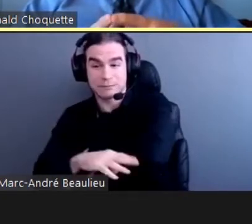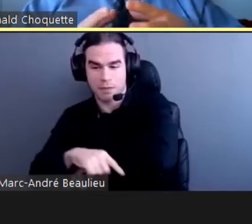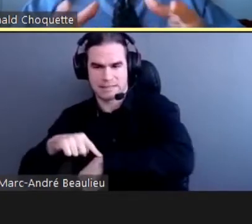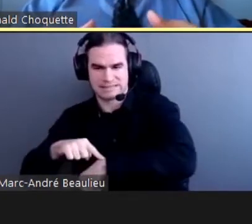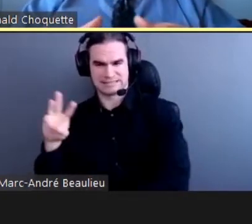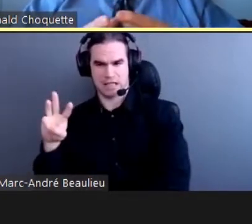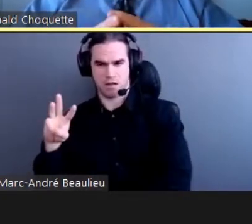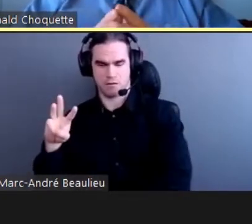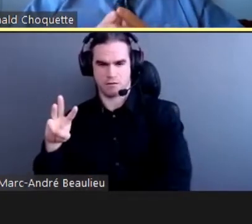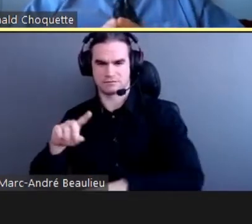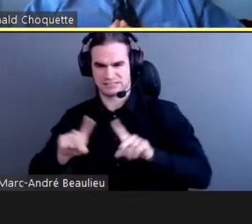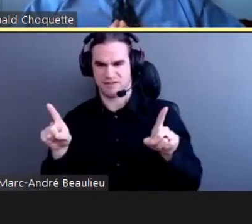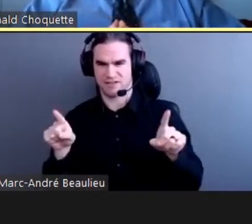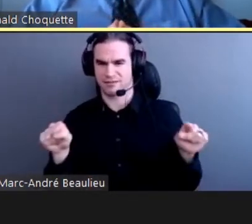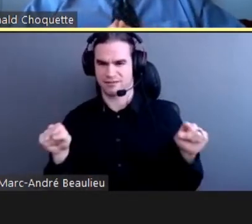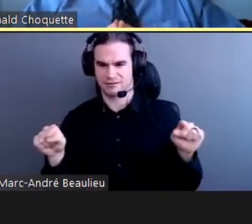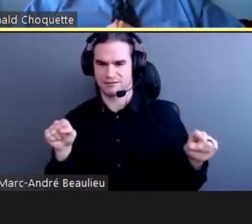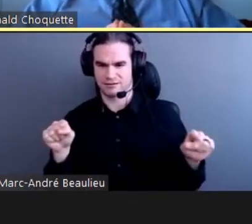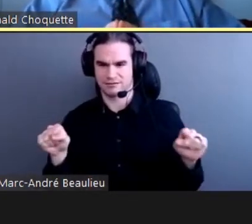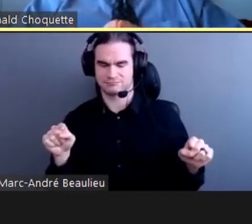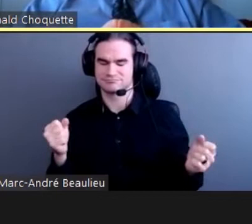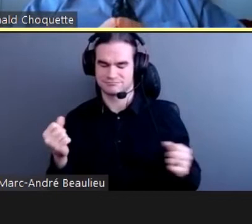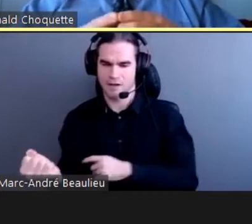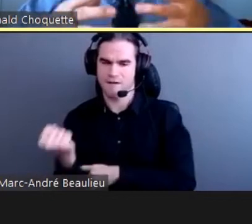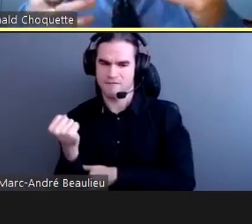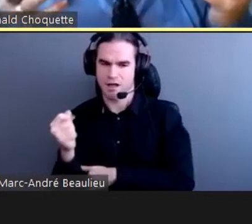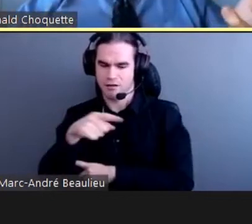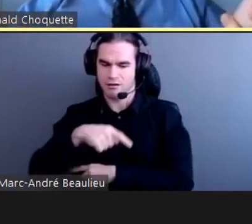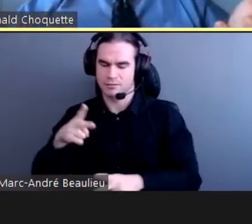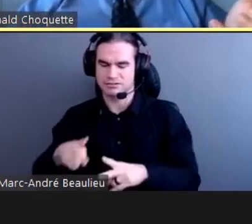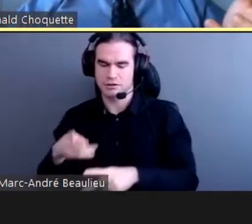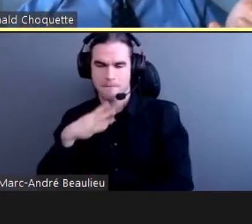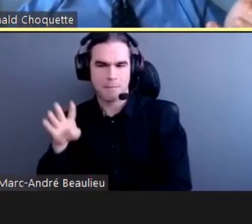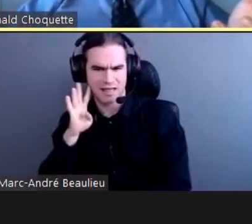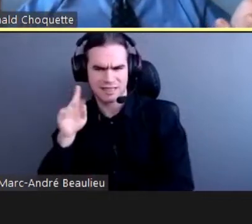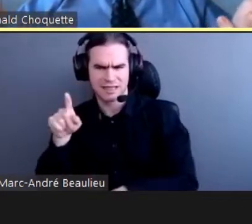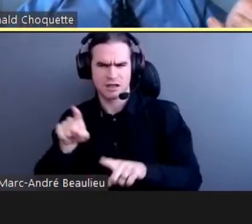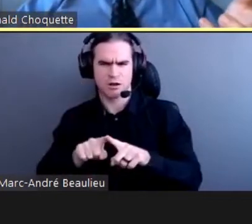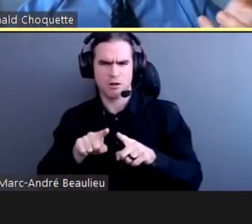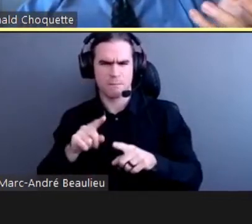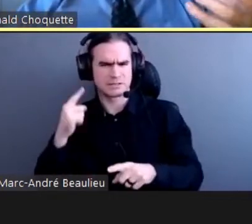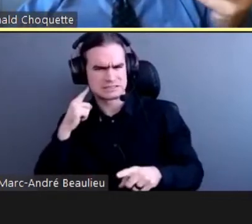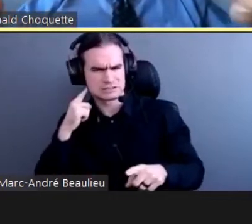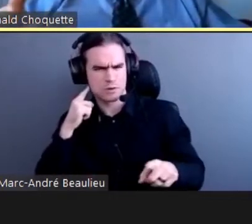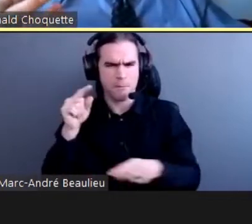heures. Puis souvent, c'est ça qui arrive chez les personnes malentendantes, c'est qu'ils vont confondre des lettres, puis à un moment